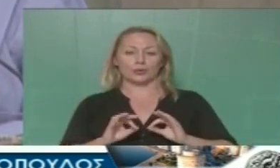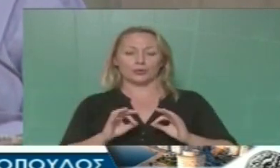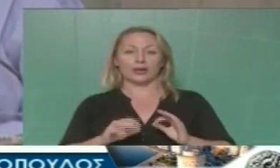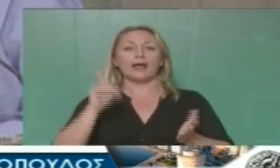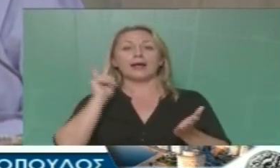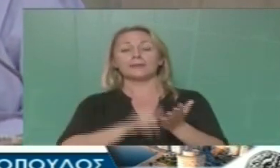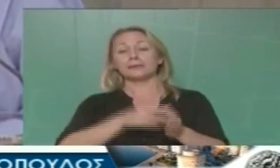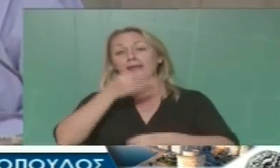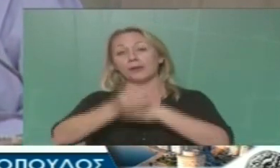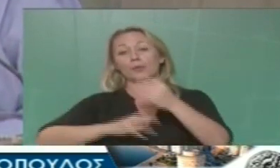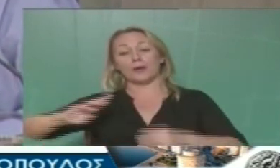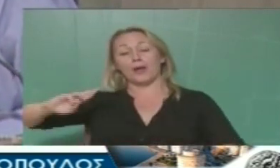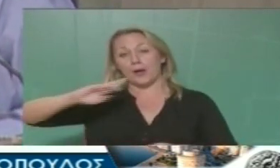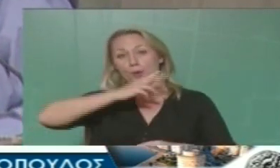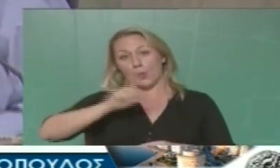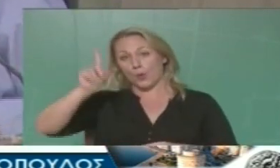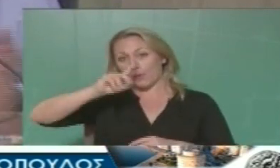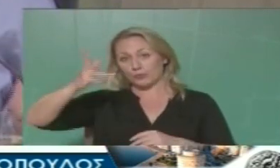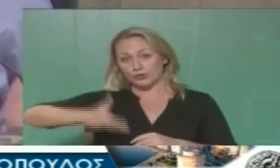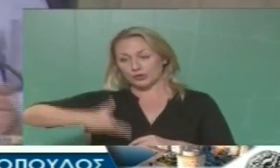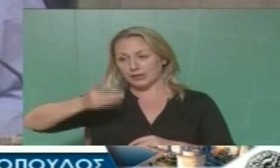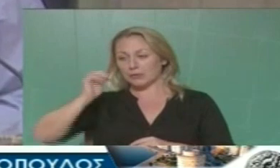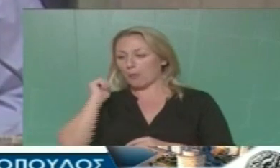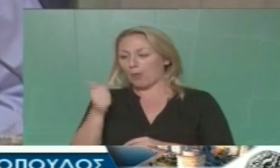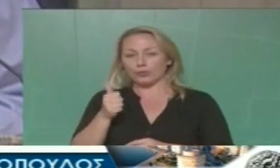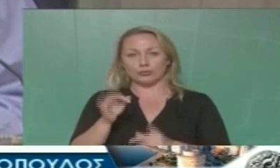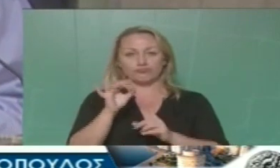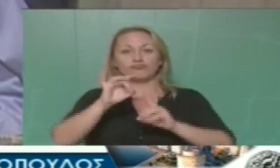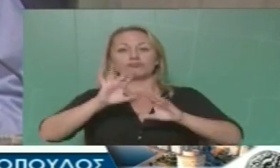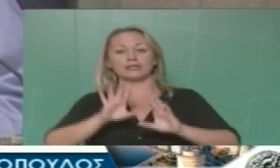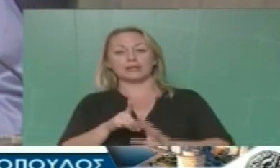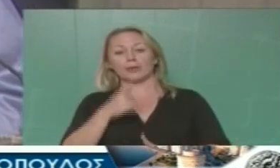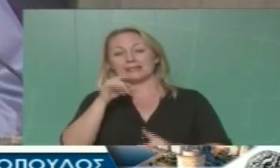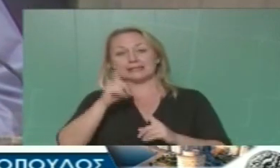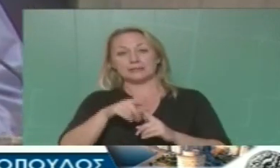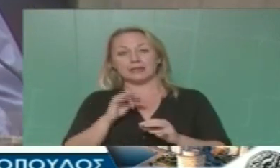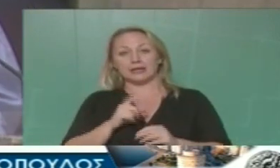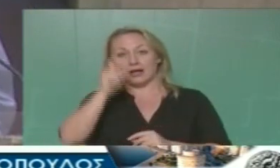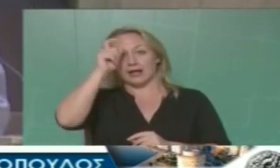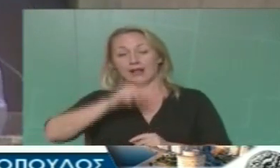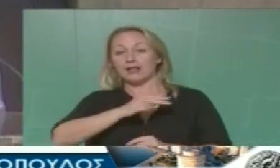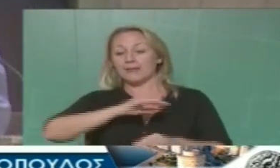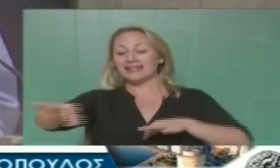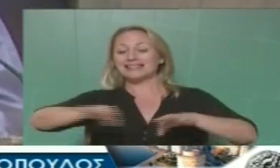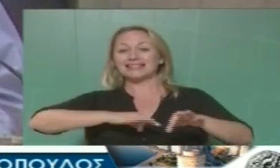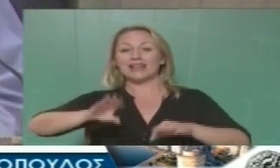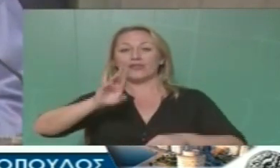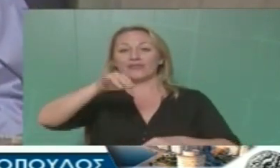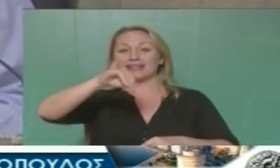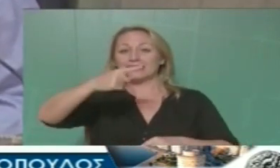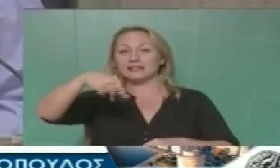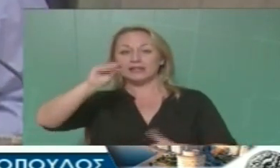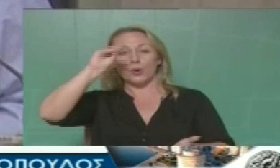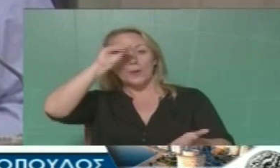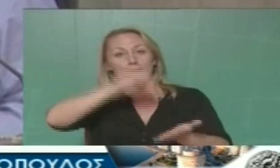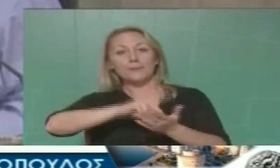δήλωση Μητσοτάκη, χωρίς μάλιστα να συμβουλευτεί κανέναν, τουλάχιστον τυπικά, για αλλαγή του σχεδίου στη Βενιζέλου, βάζει άλλη μία βόμβα